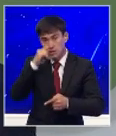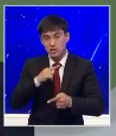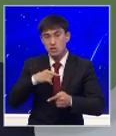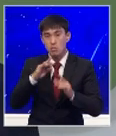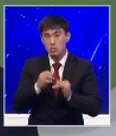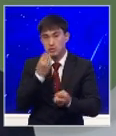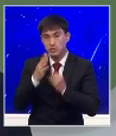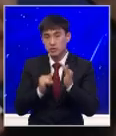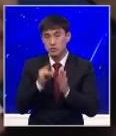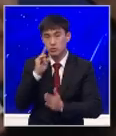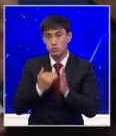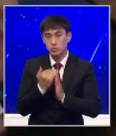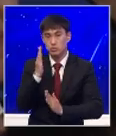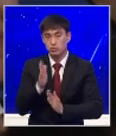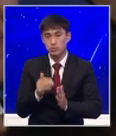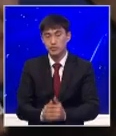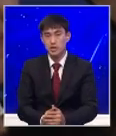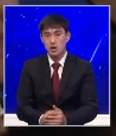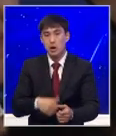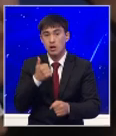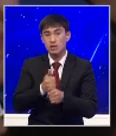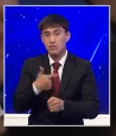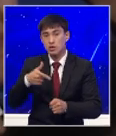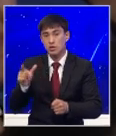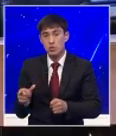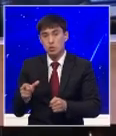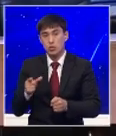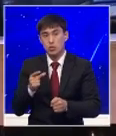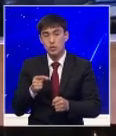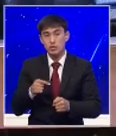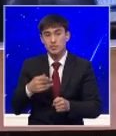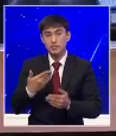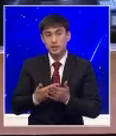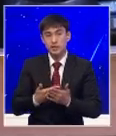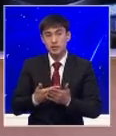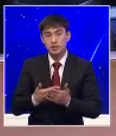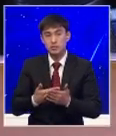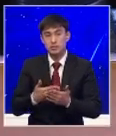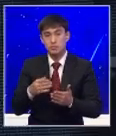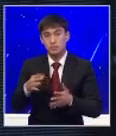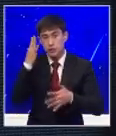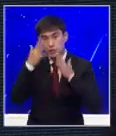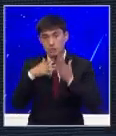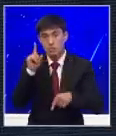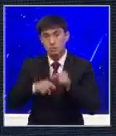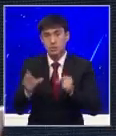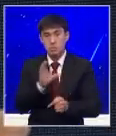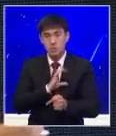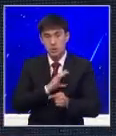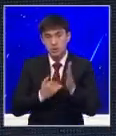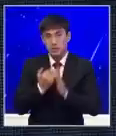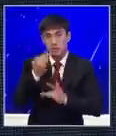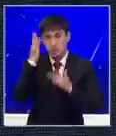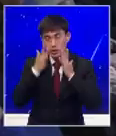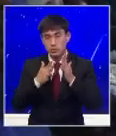процветающим главный герой спектакля Обычный парень который мечтает побыстрее разбогатеть и постоянно представляет свое будущее